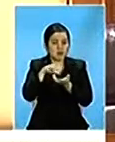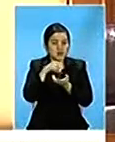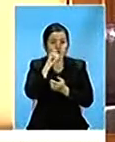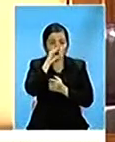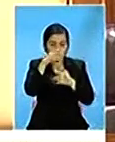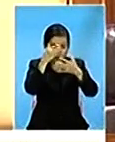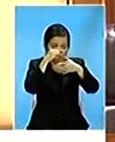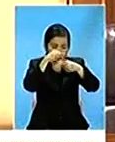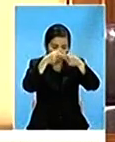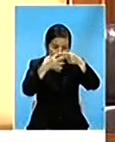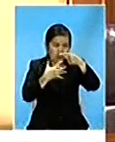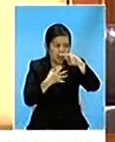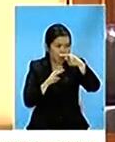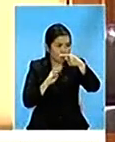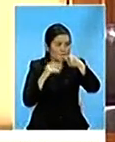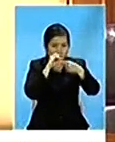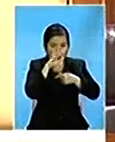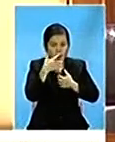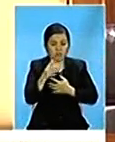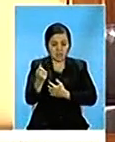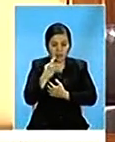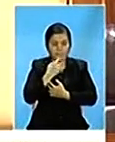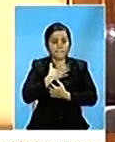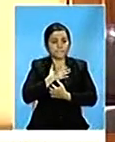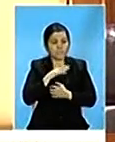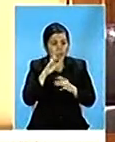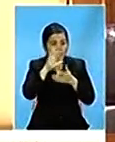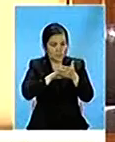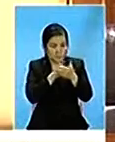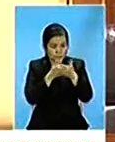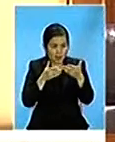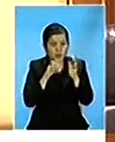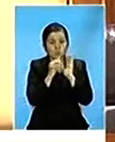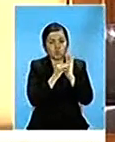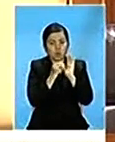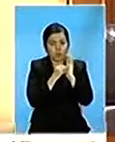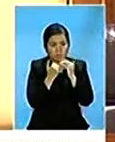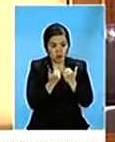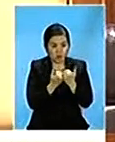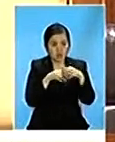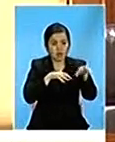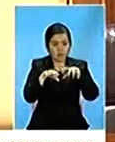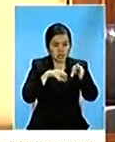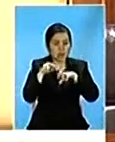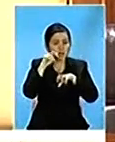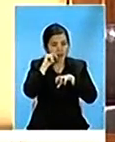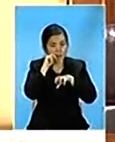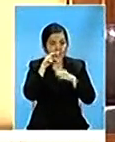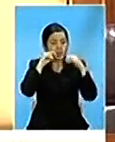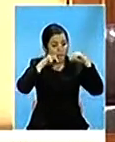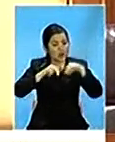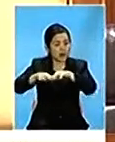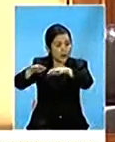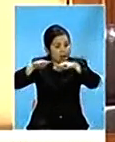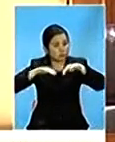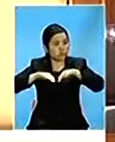5-6ข้อนะครับทีนี้ถ้าถามผมนะฮะผมก็คิดว่านโยบายของกทมในเรื่องการบริหารจัดการน้ำในเรื่องการระบายน้ำนะ